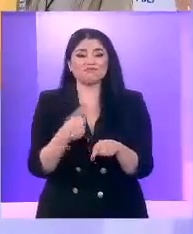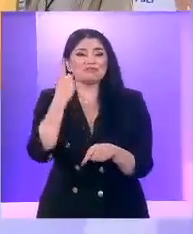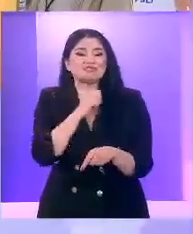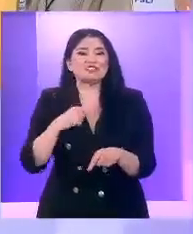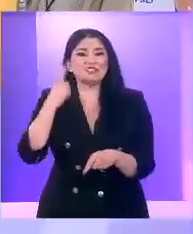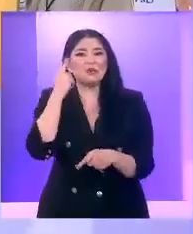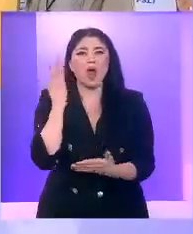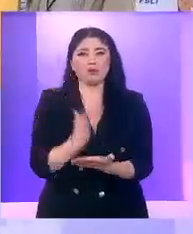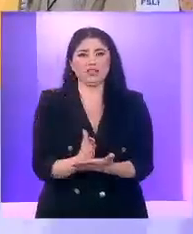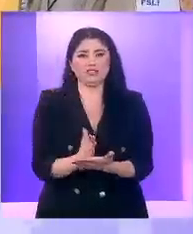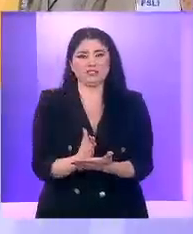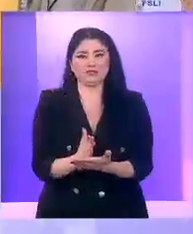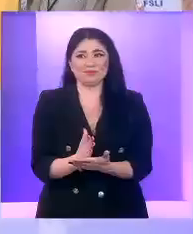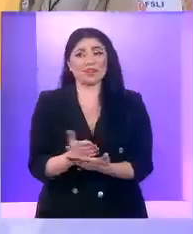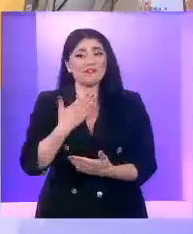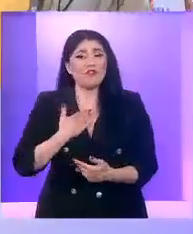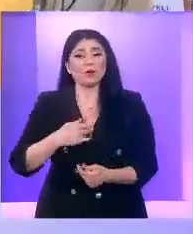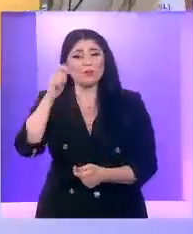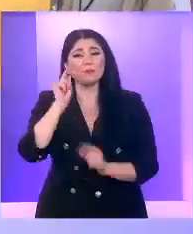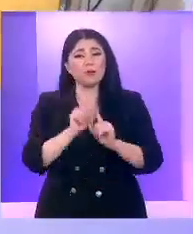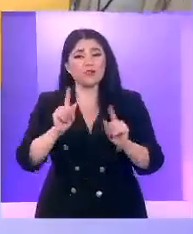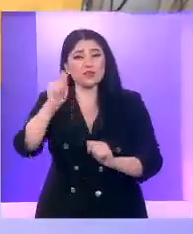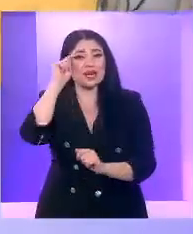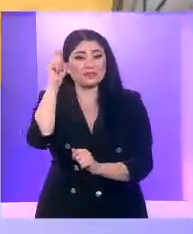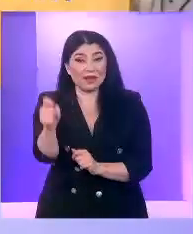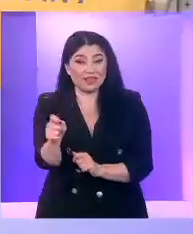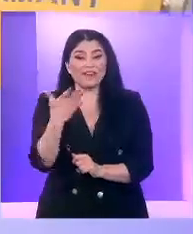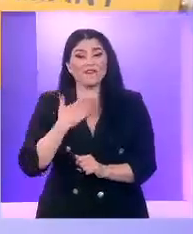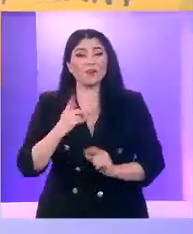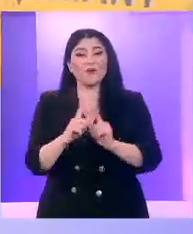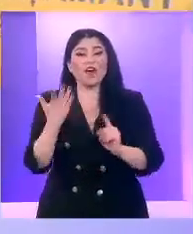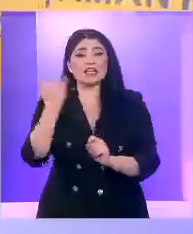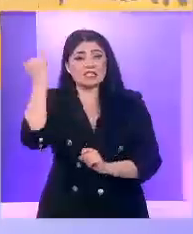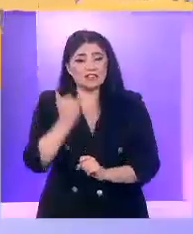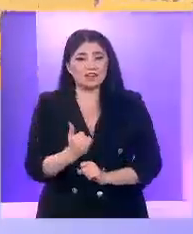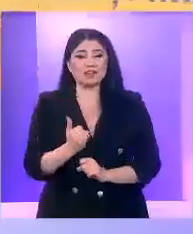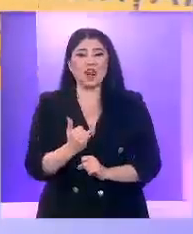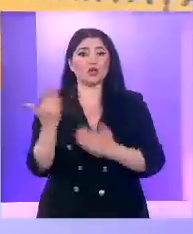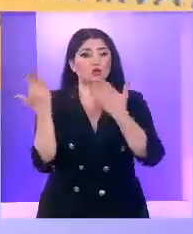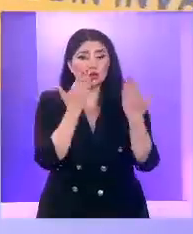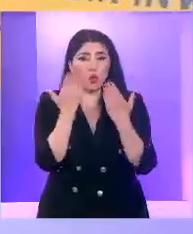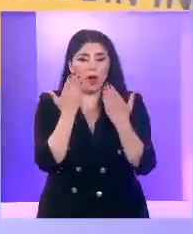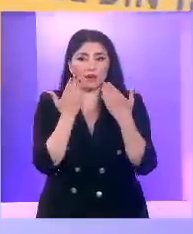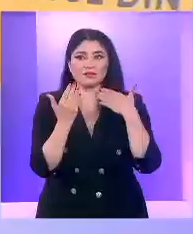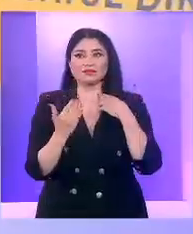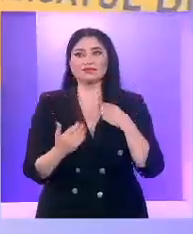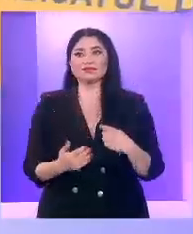inițiativă. Vor profesori respectați, vor profesori care să vină la catedră și